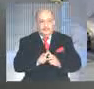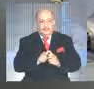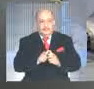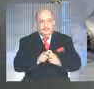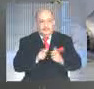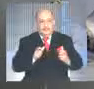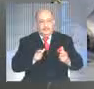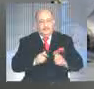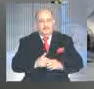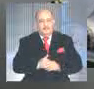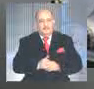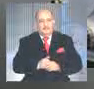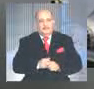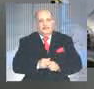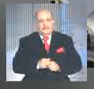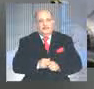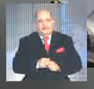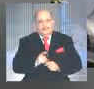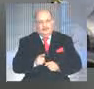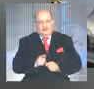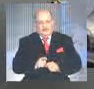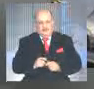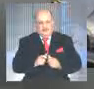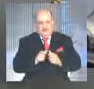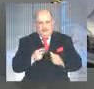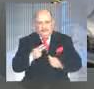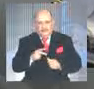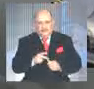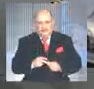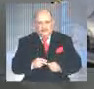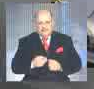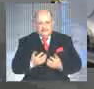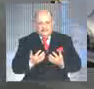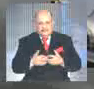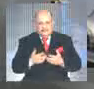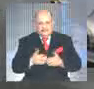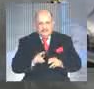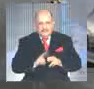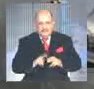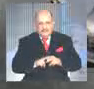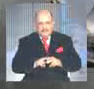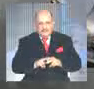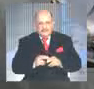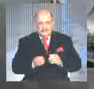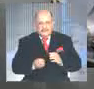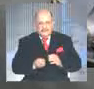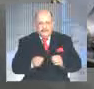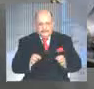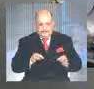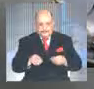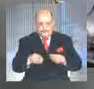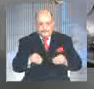الكودابار يحطوه في المنتوجات تاع الصيدلية وكل شيء، ويعطيك بالضبط وقتاش تصنع وشكون صنع